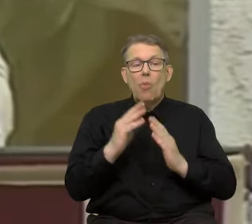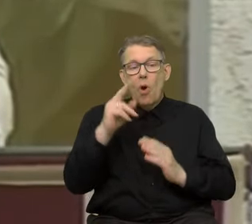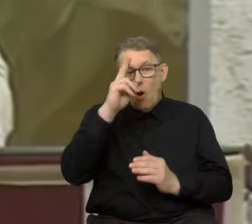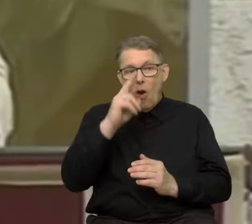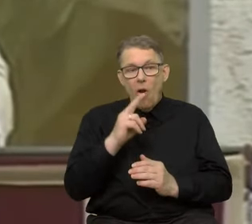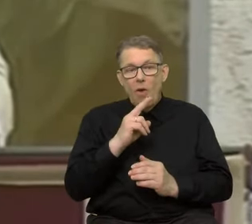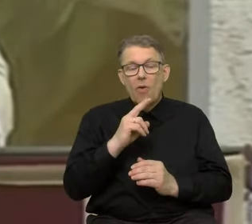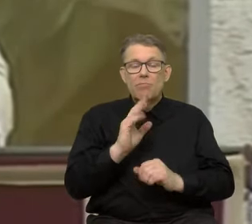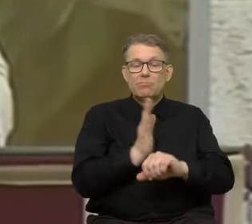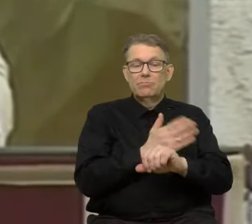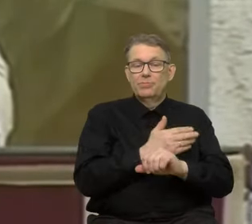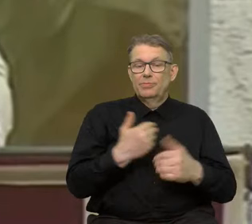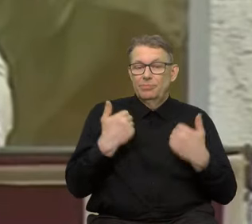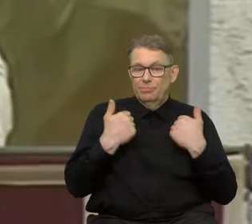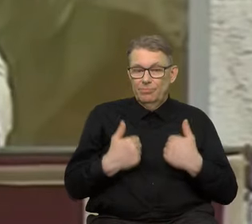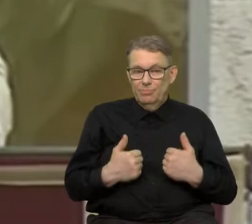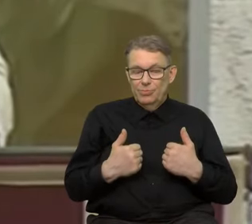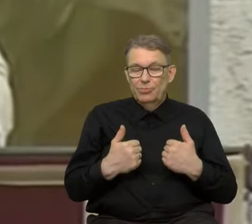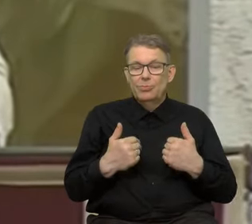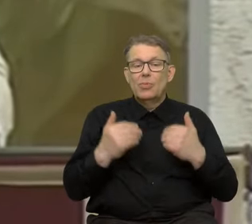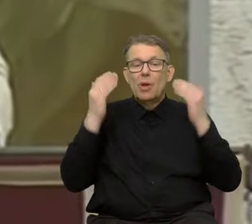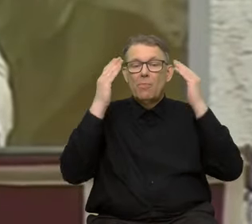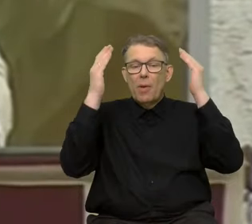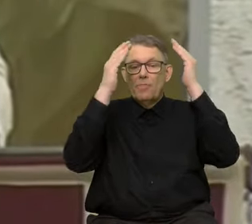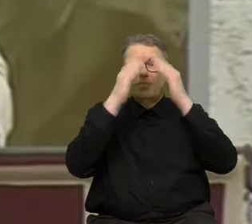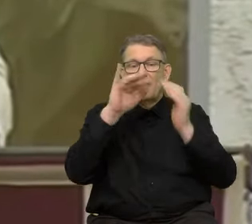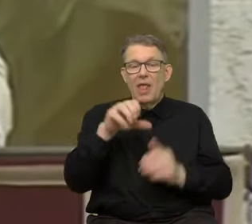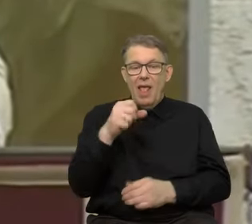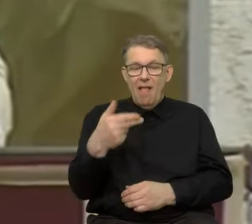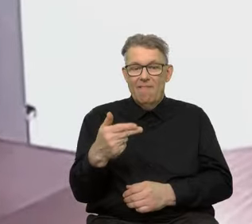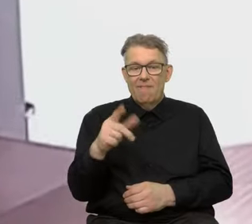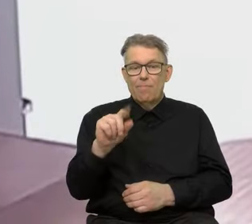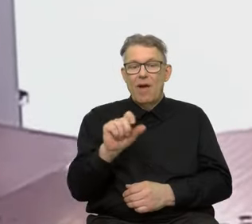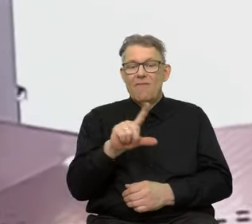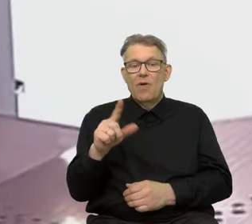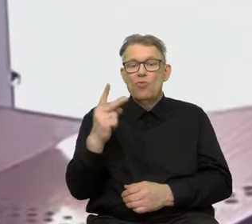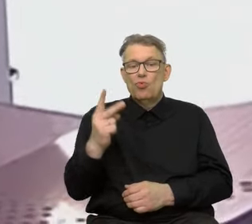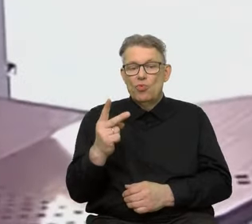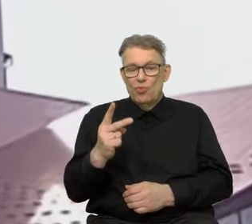umiłowany poprzednik, sługa Boży Jan Paweł II.